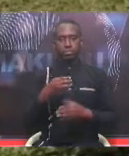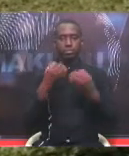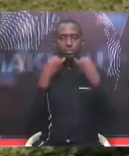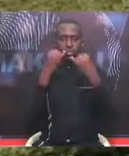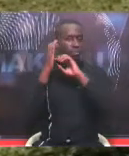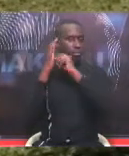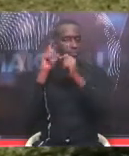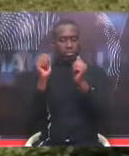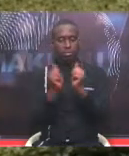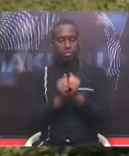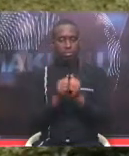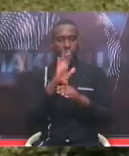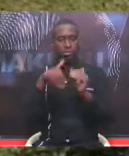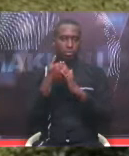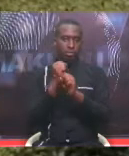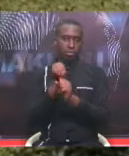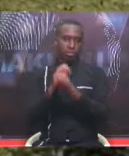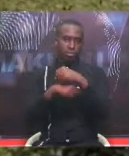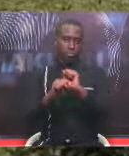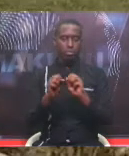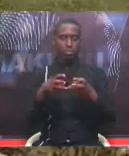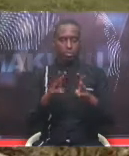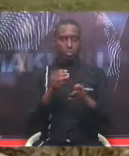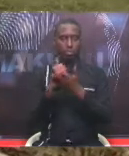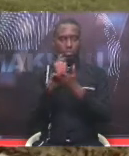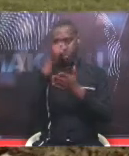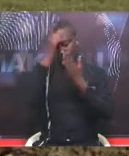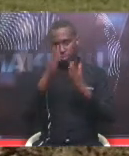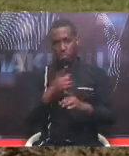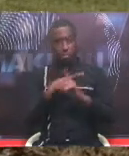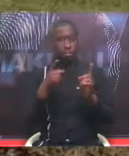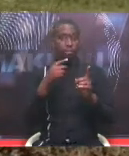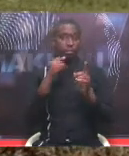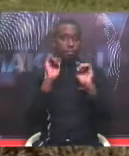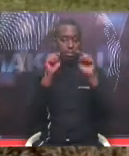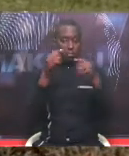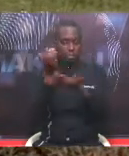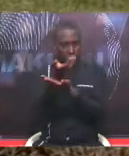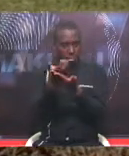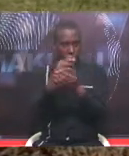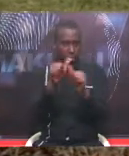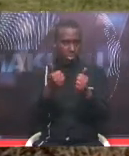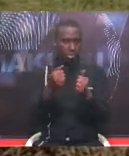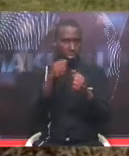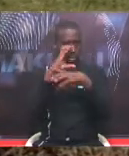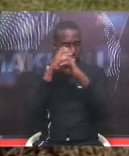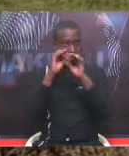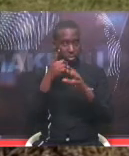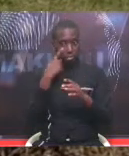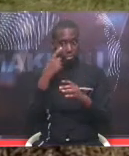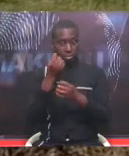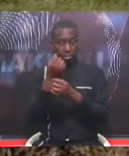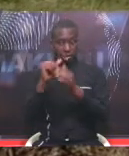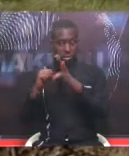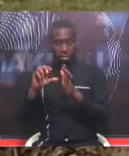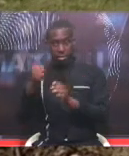TV10 ko ibi byose byakozwe mu buryo bwo gufasha abaturage kwidagadura icyakora avuga ko ngo bagiye kubisuzuma ku buryo ngo ibyo basanga bibangamira ibindi